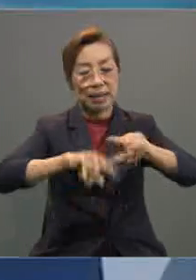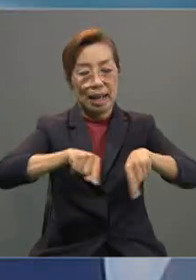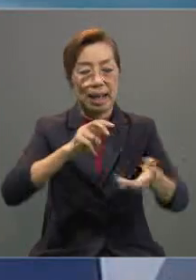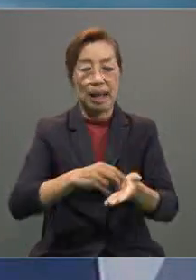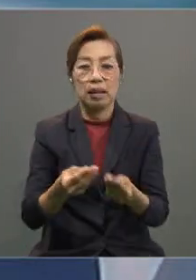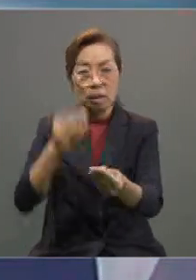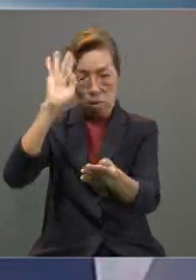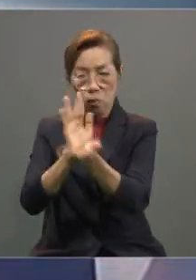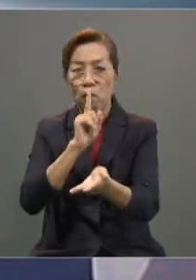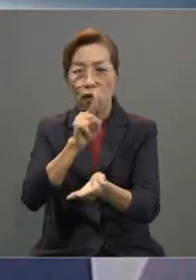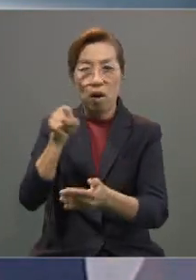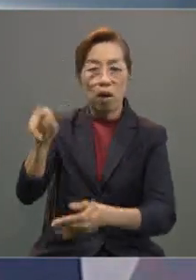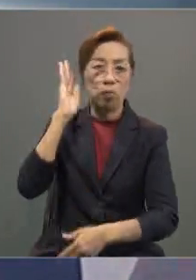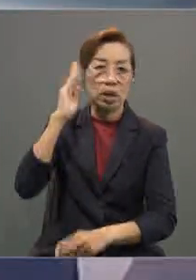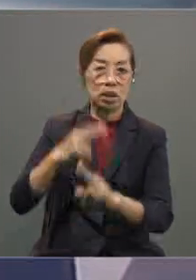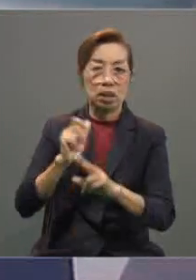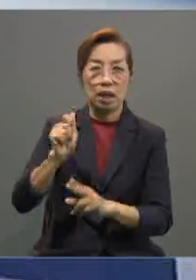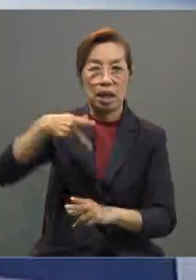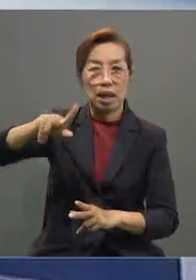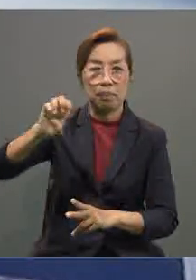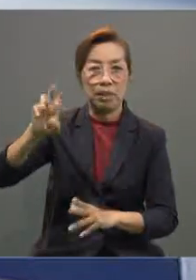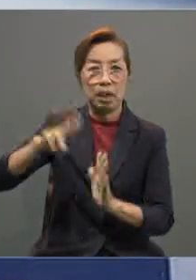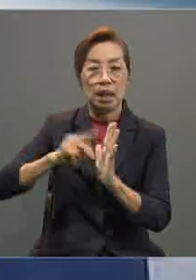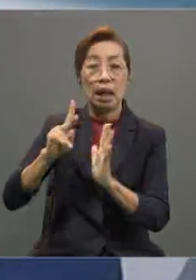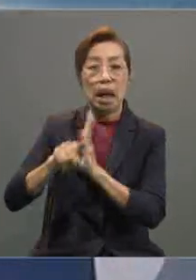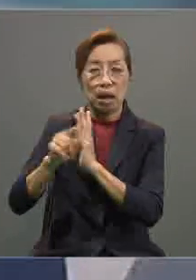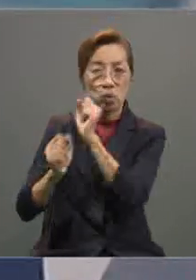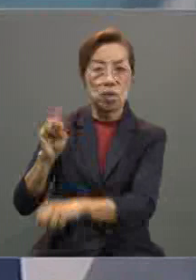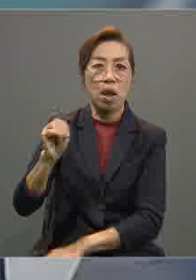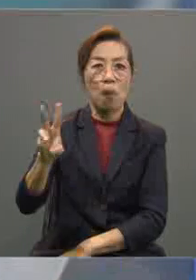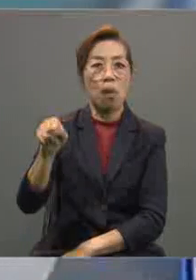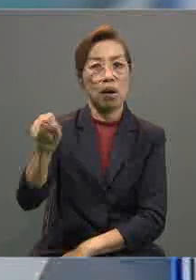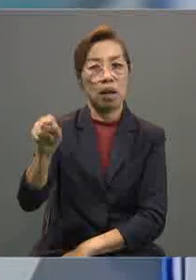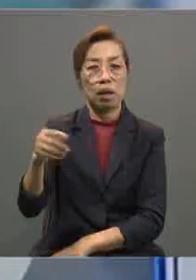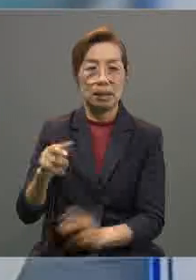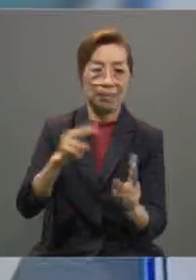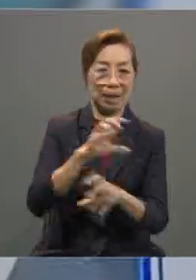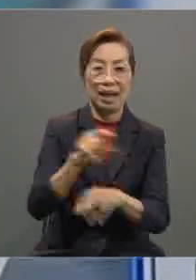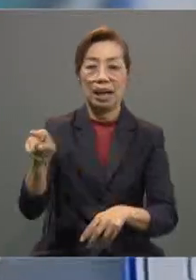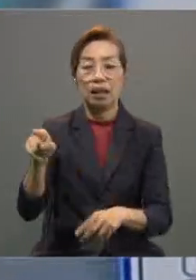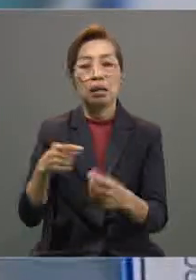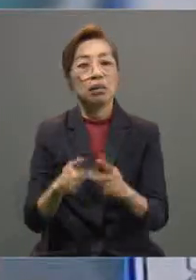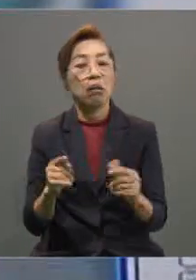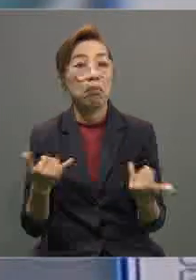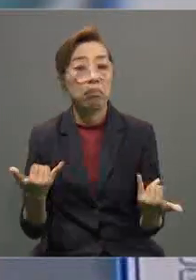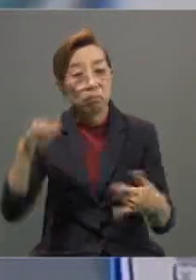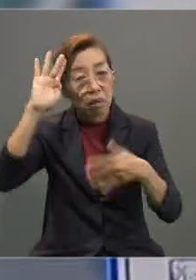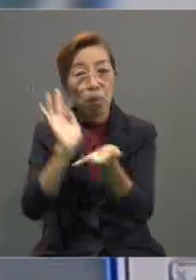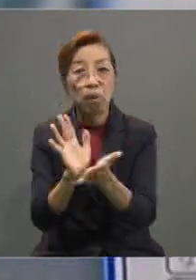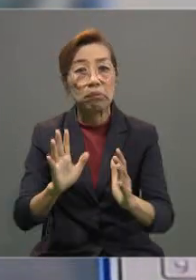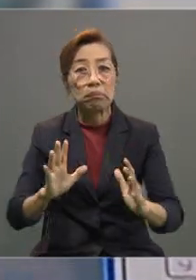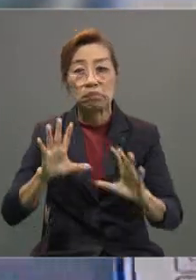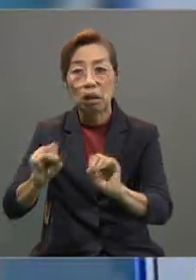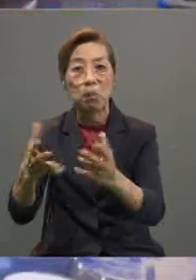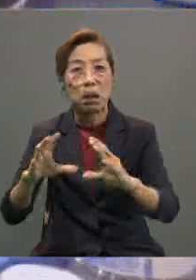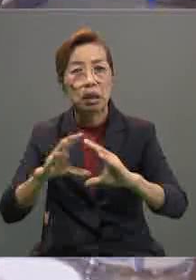แจ้งความเพื่อเอาผิดกับนายอภิรักษ์อายุ 46ปีผู้ก่อเหตุในวันเดียวกันแต่จนถึงขณะเนี้ยค่ะคดีก็ยังไม่